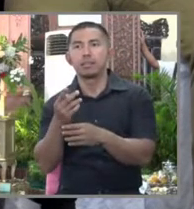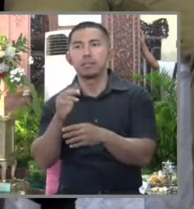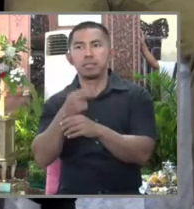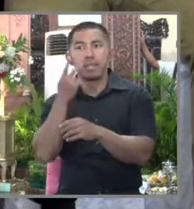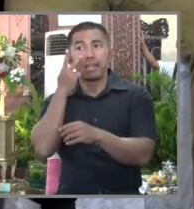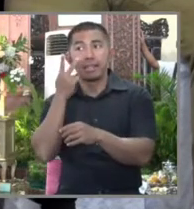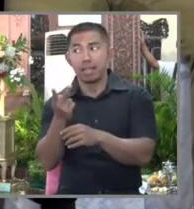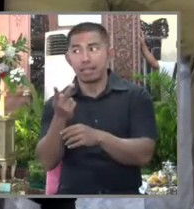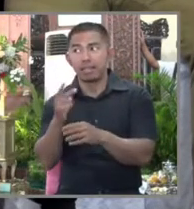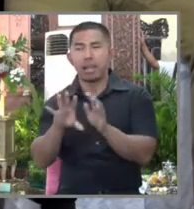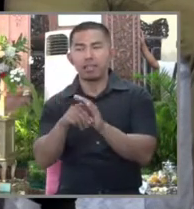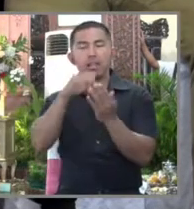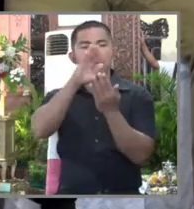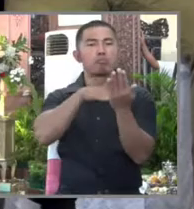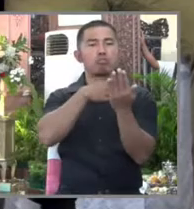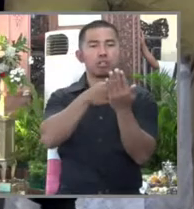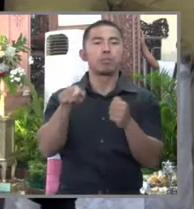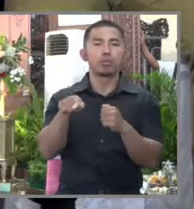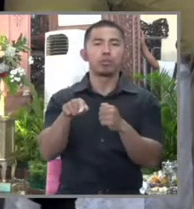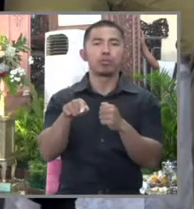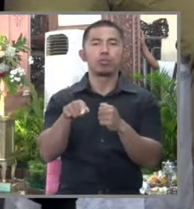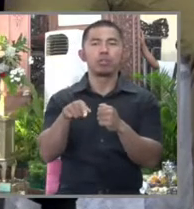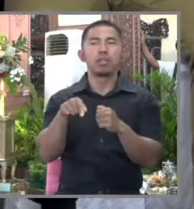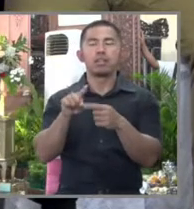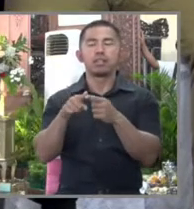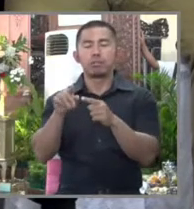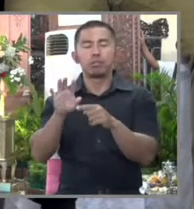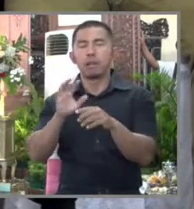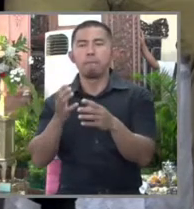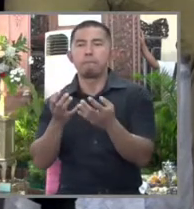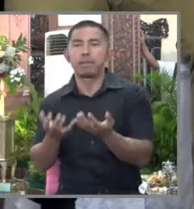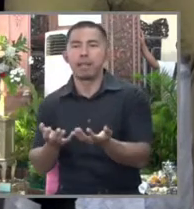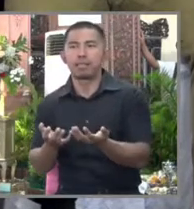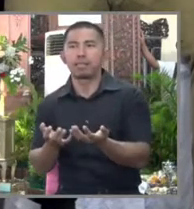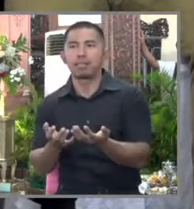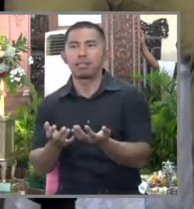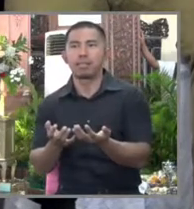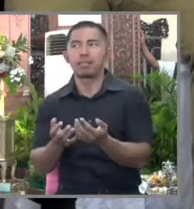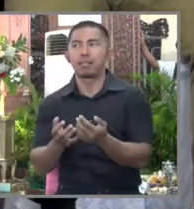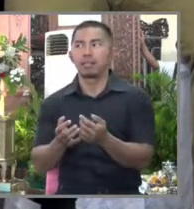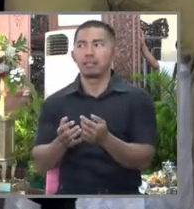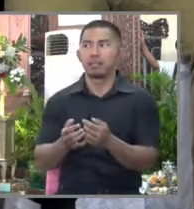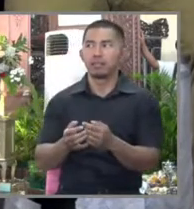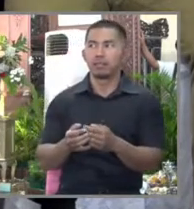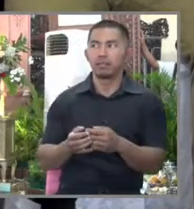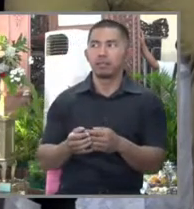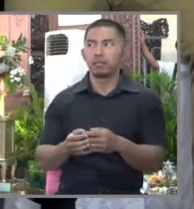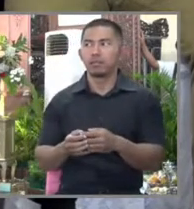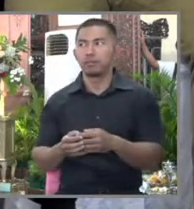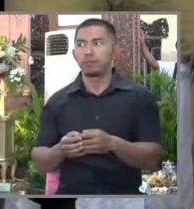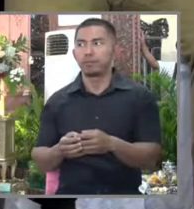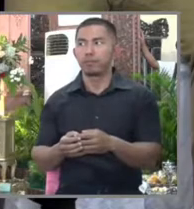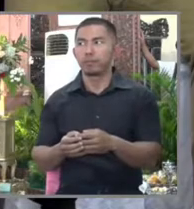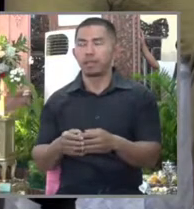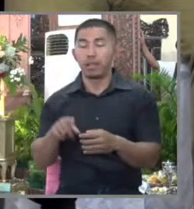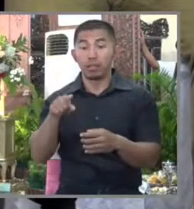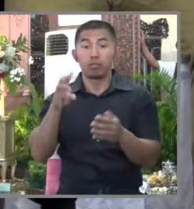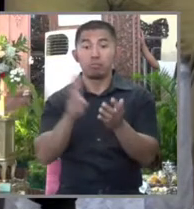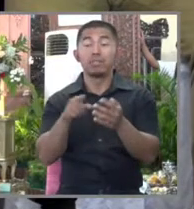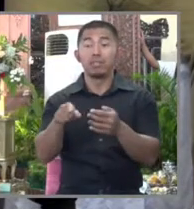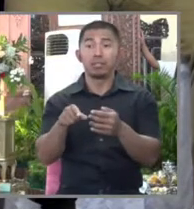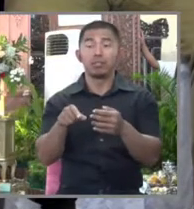juga ada program-program yang itu. Ben jenengan kok ora terbebani, ah niki kadese cetil. Nah soal pemasaran,